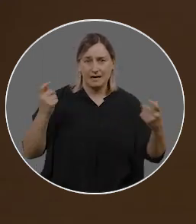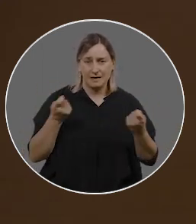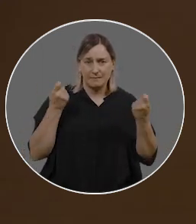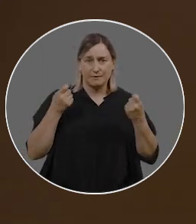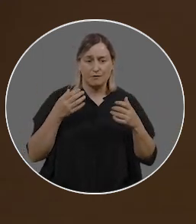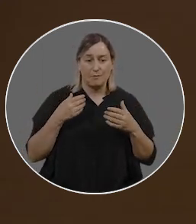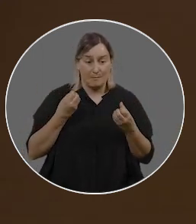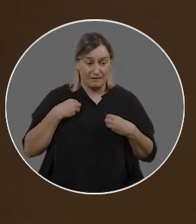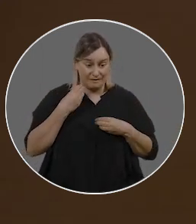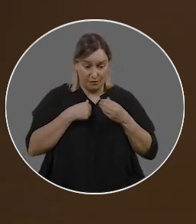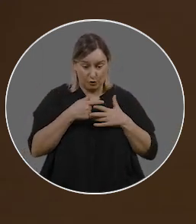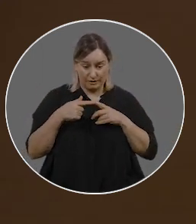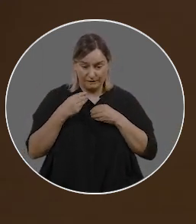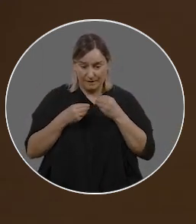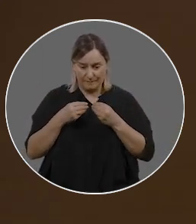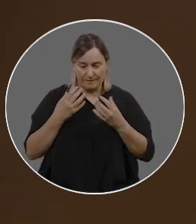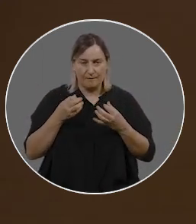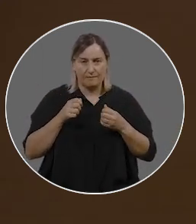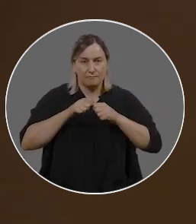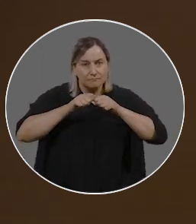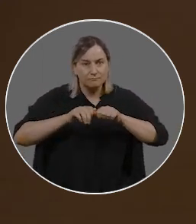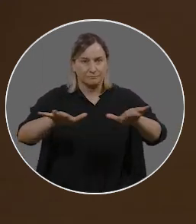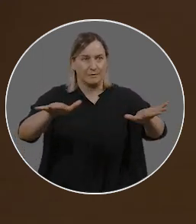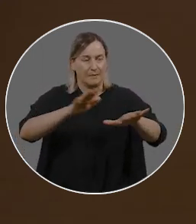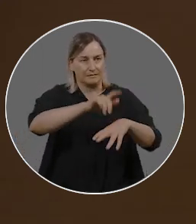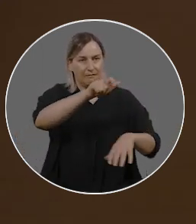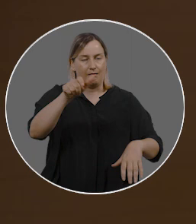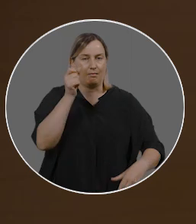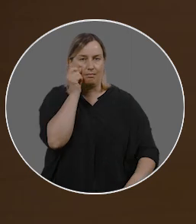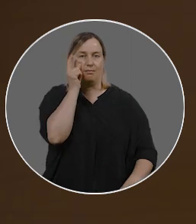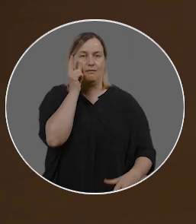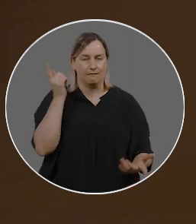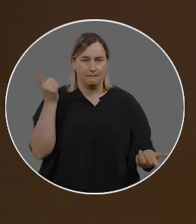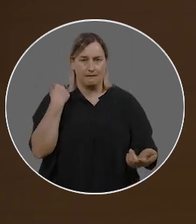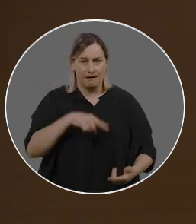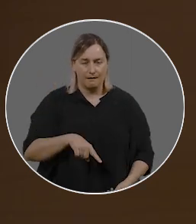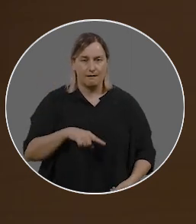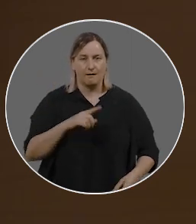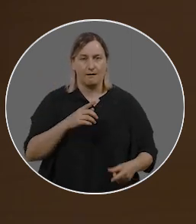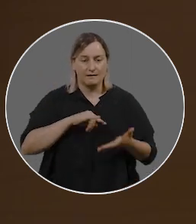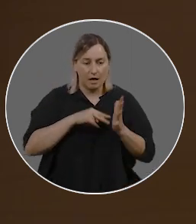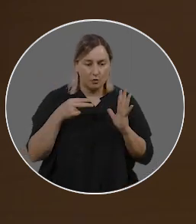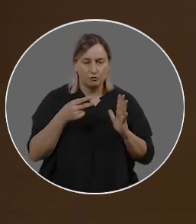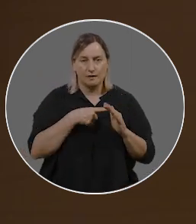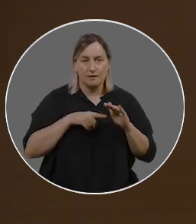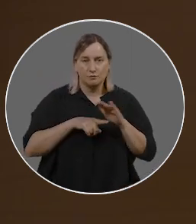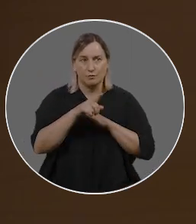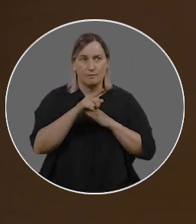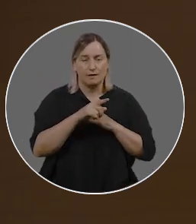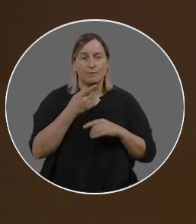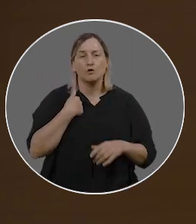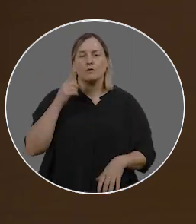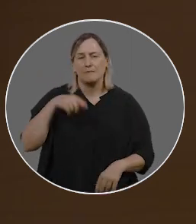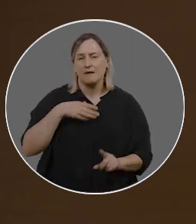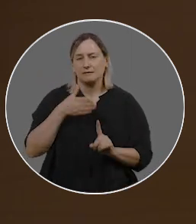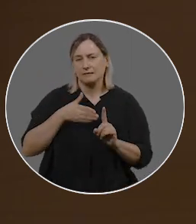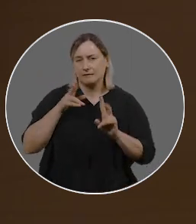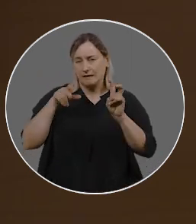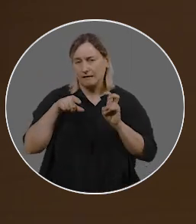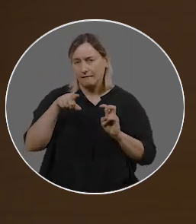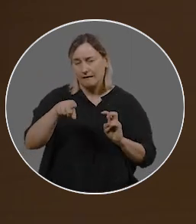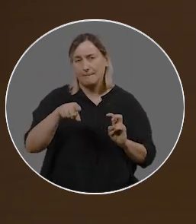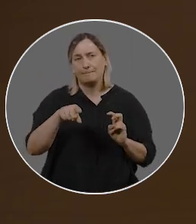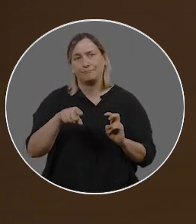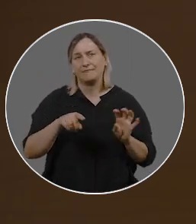arribar tots aquests coneixements, totes aquestes tecnologies que desenvolupem, però jo aquí també insistiria que no